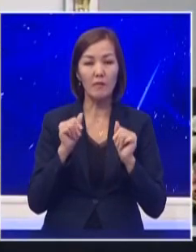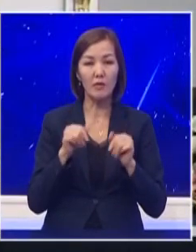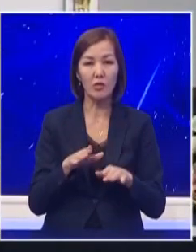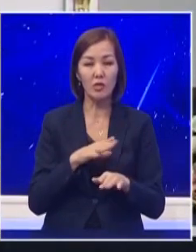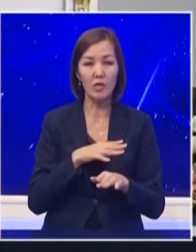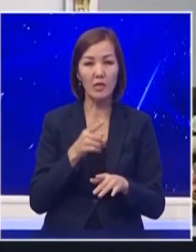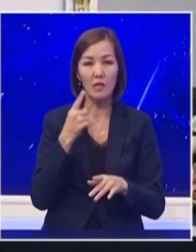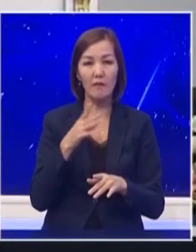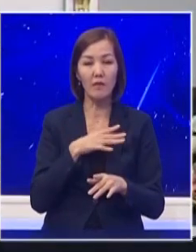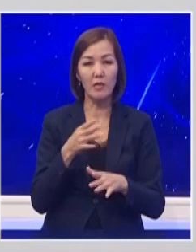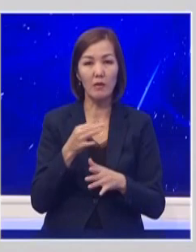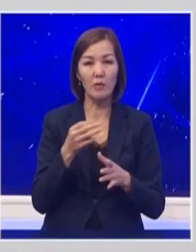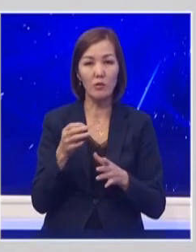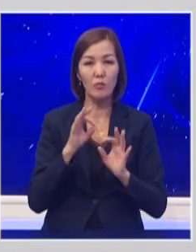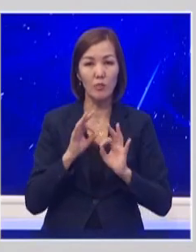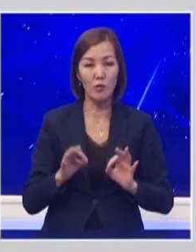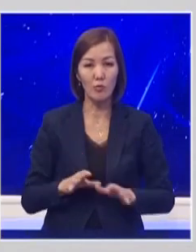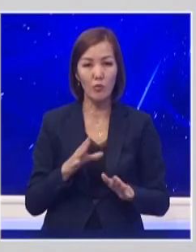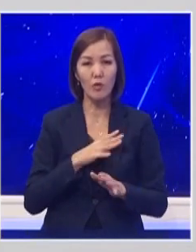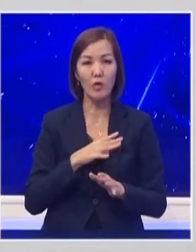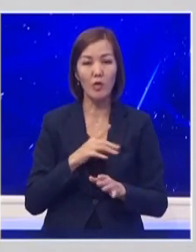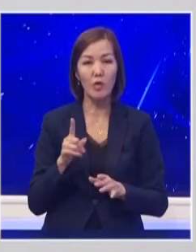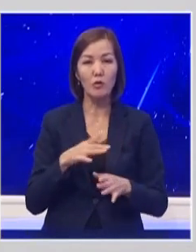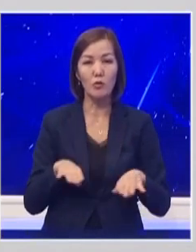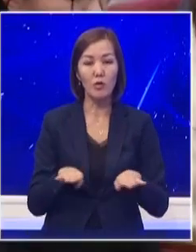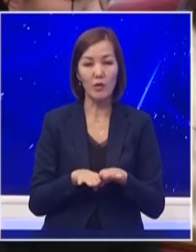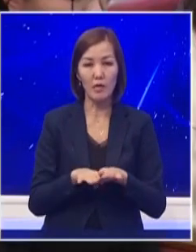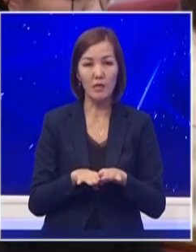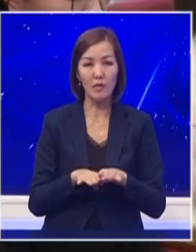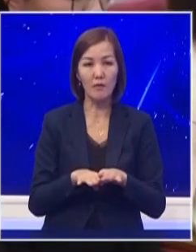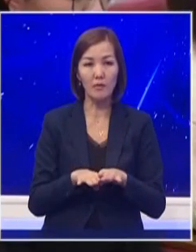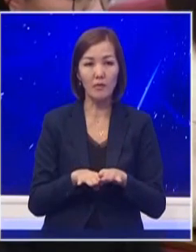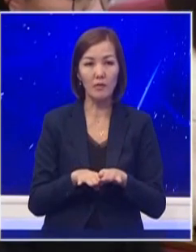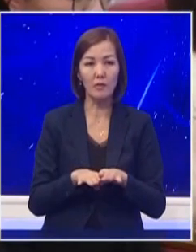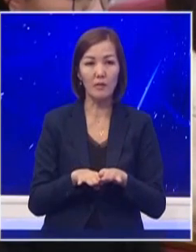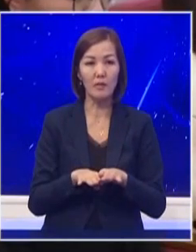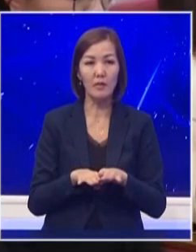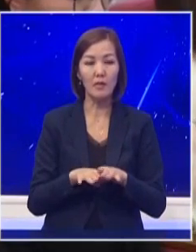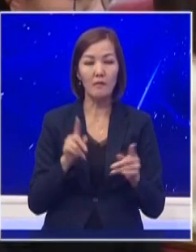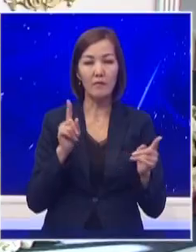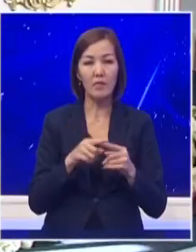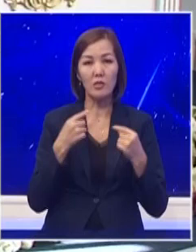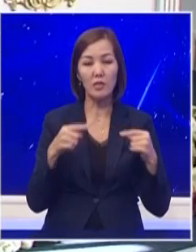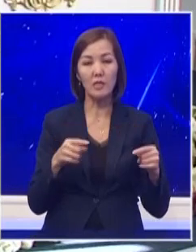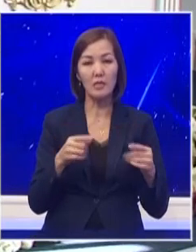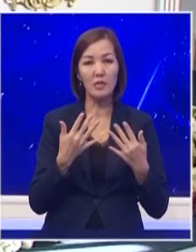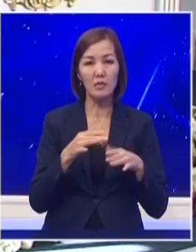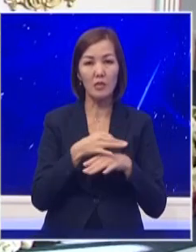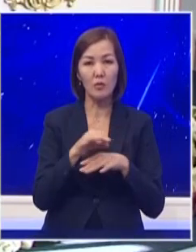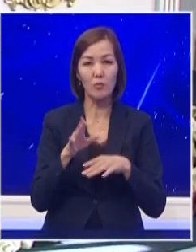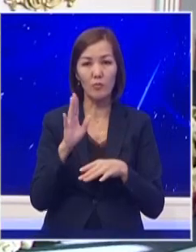подчеркнул област фурор стоит отметить что подобные встречи запланированы также жителями разных сел района